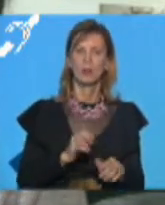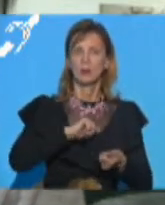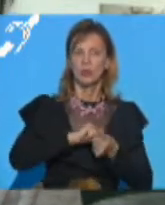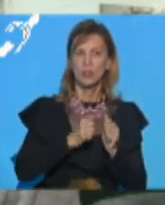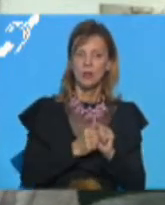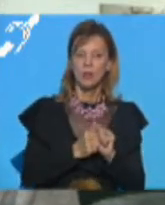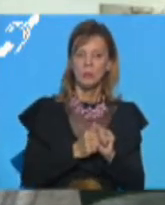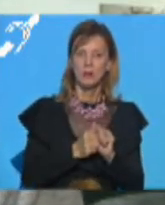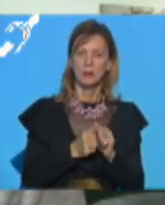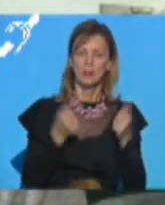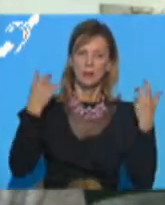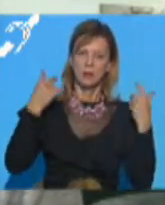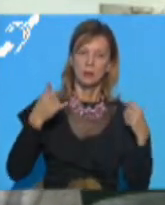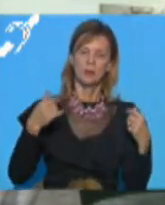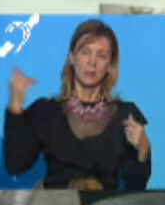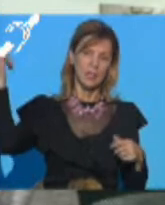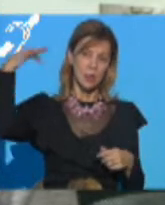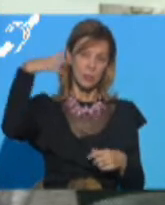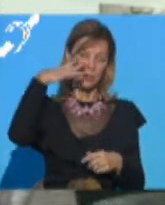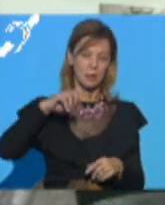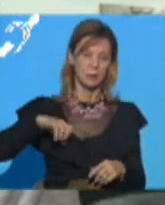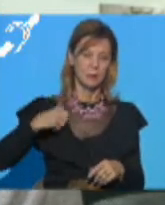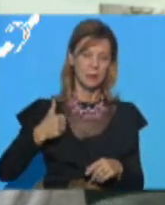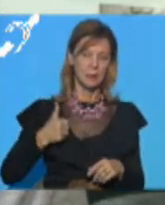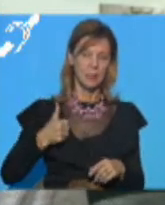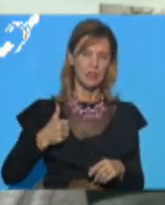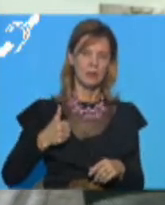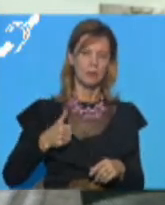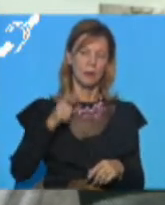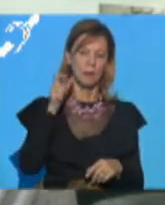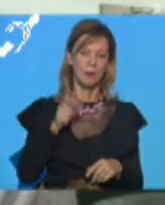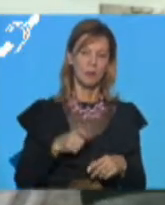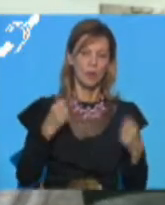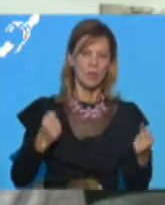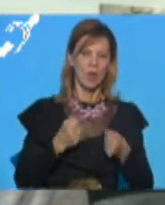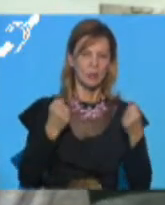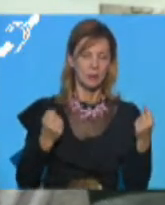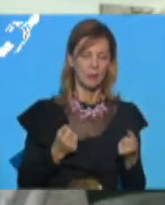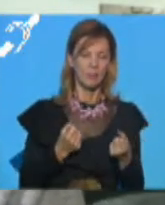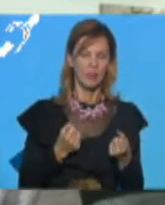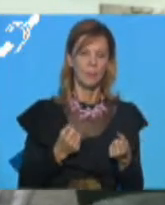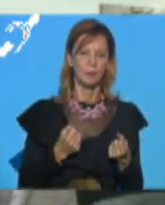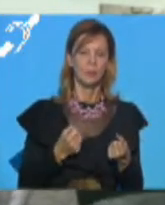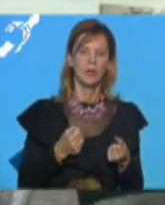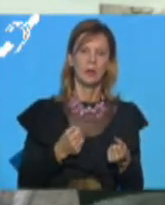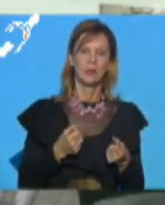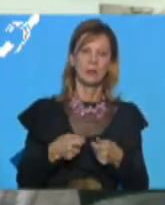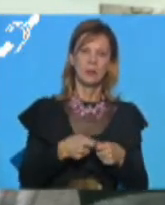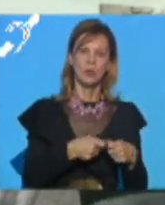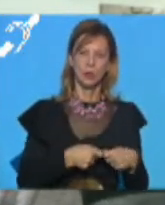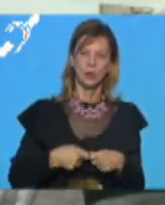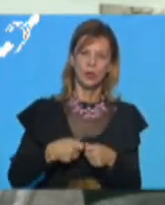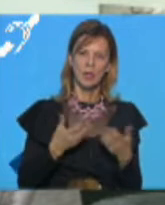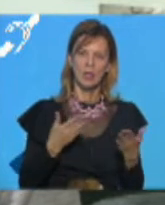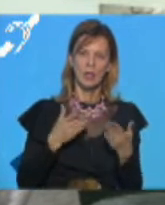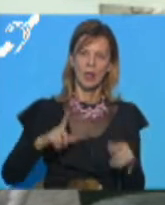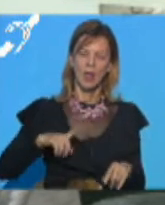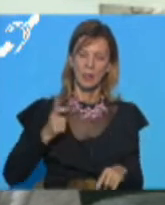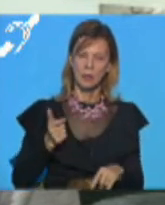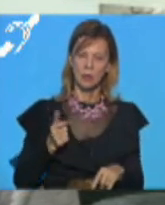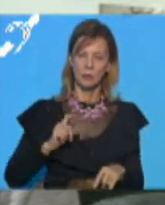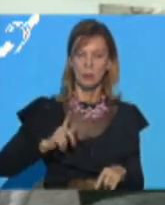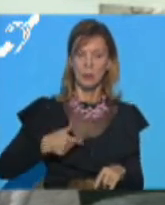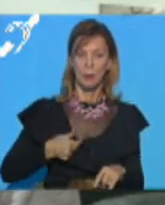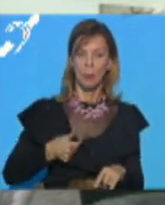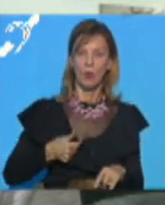să inspirăm tinerii să fie persoane active, cetățeni activi în societatea în care trăiesc, să